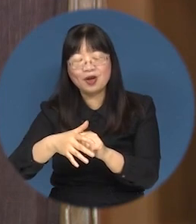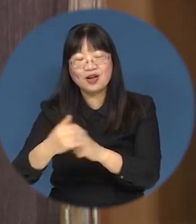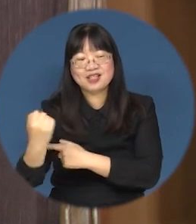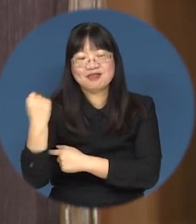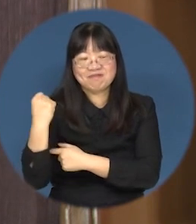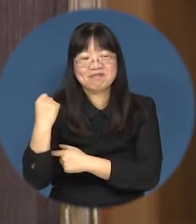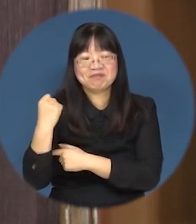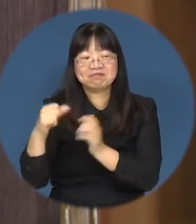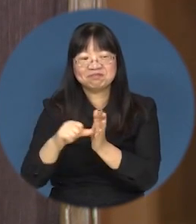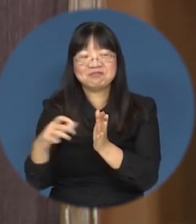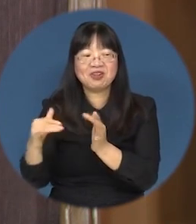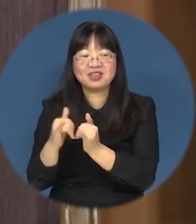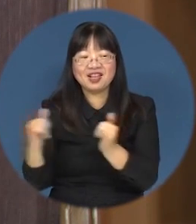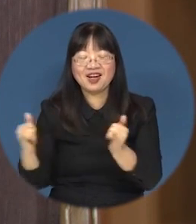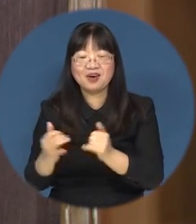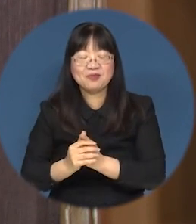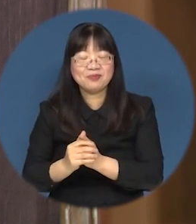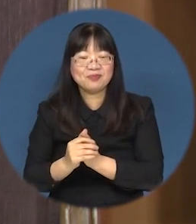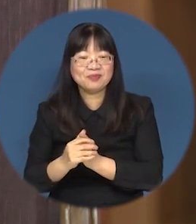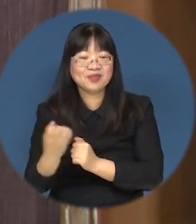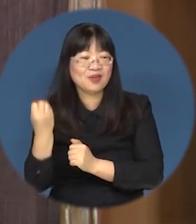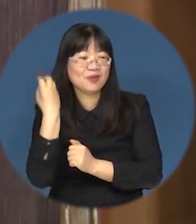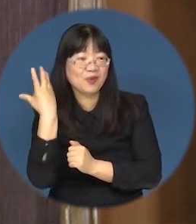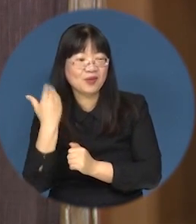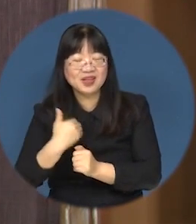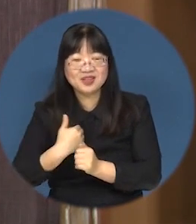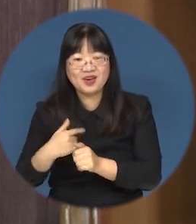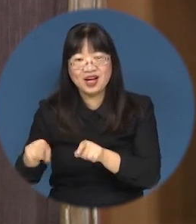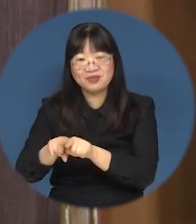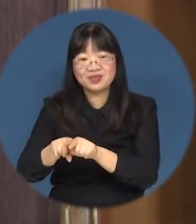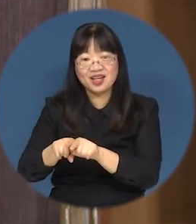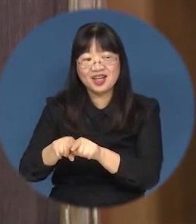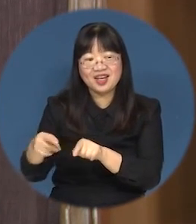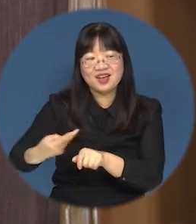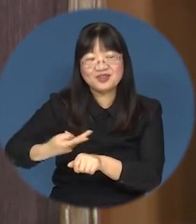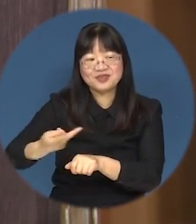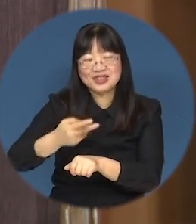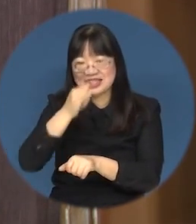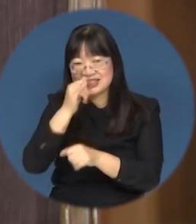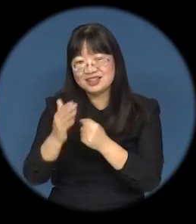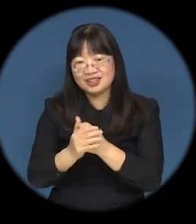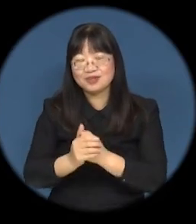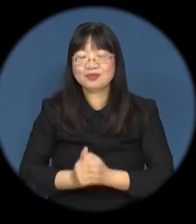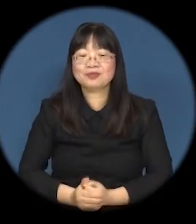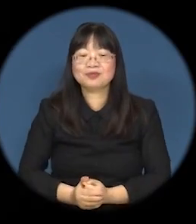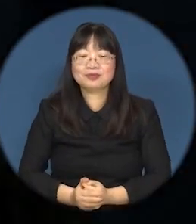감독인데 아주 뭐 고래 저하고 꼭 둘이서 같이 다니죠. 예.